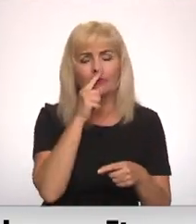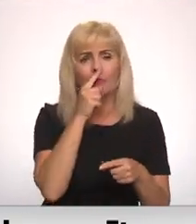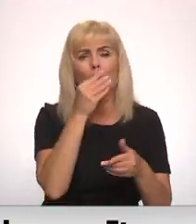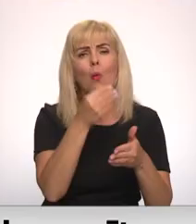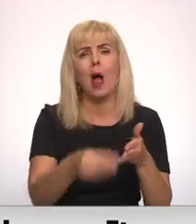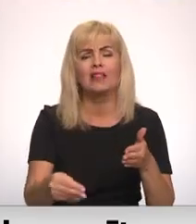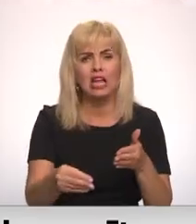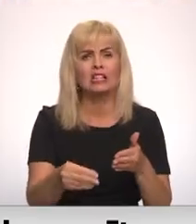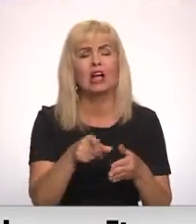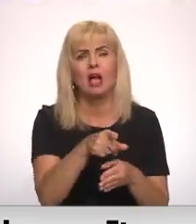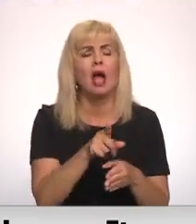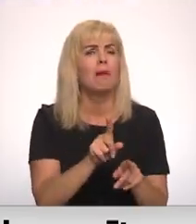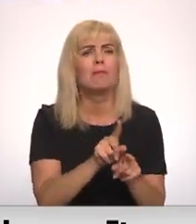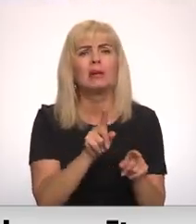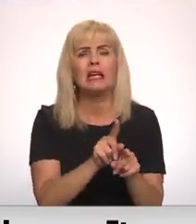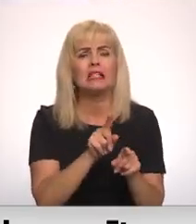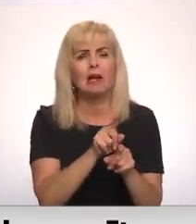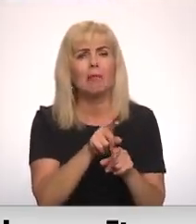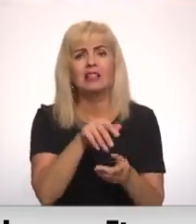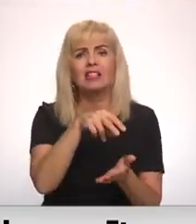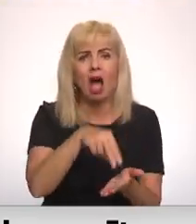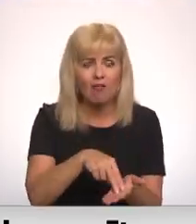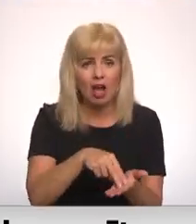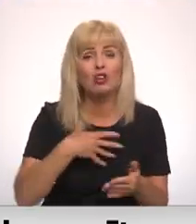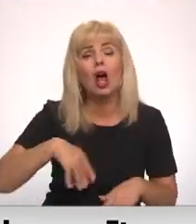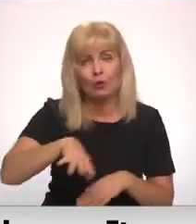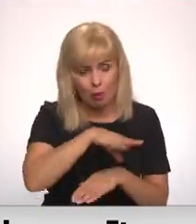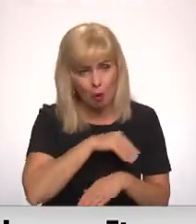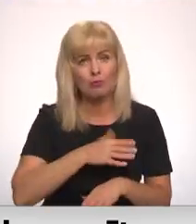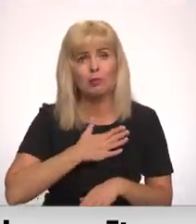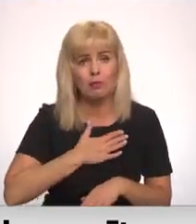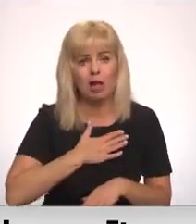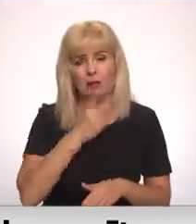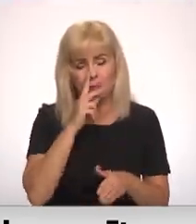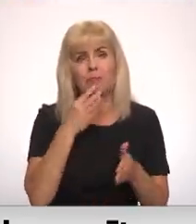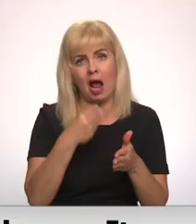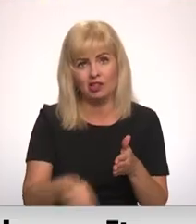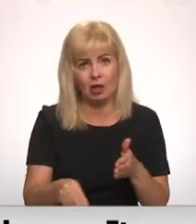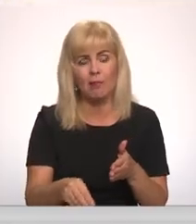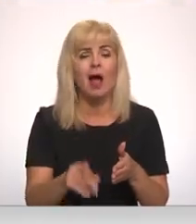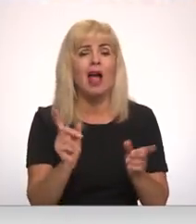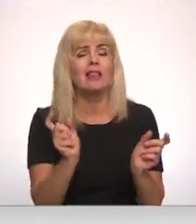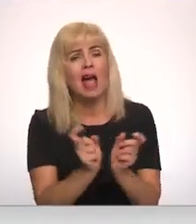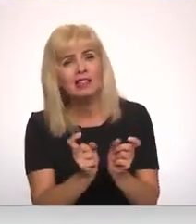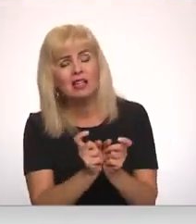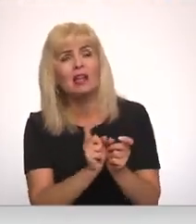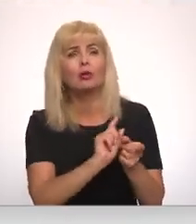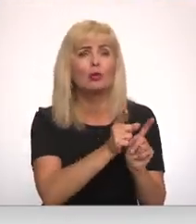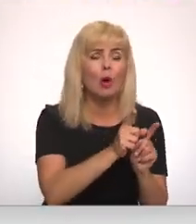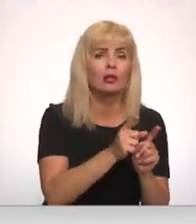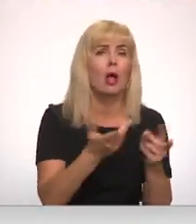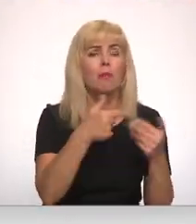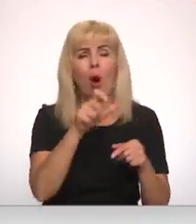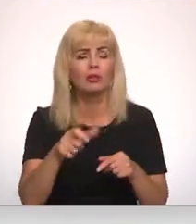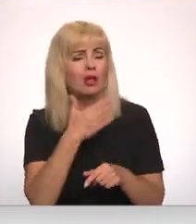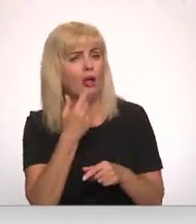monicināts, un principā un šī stāvēšana jebkur nav mūsu patiesībā pazemot. Nesaskaņas starp skolotājiem un politiķiem nav